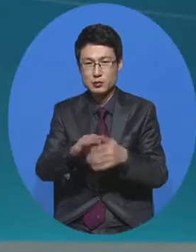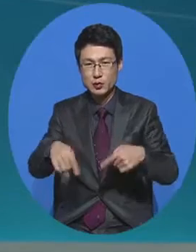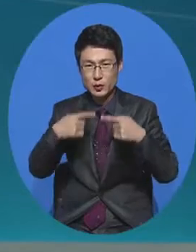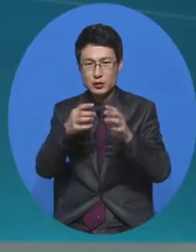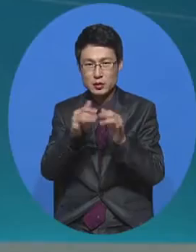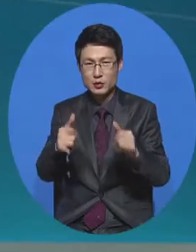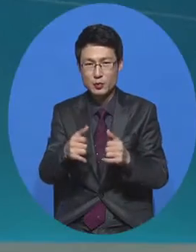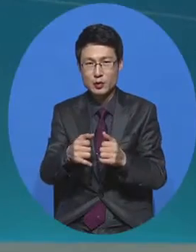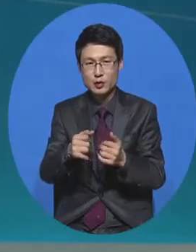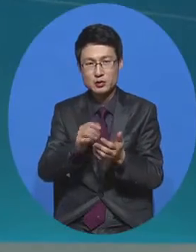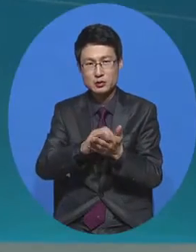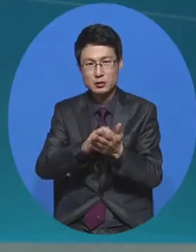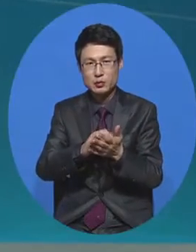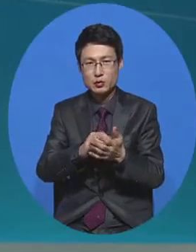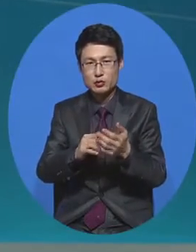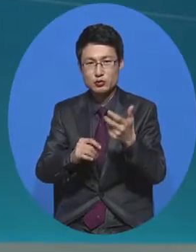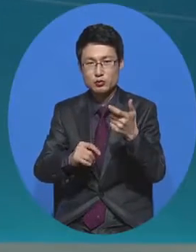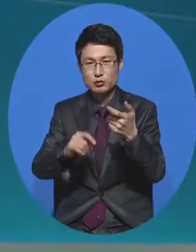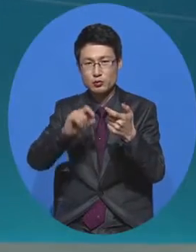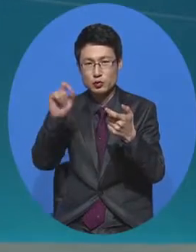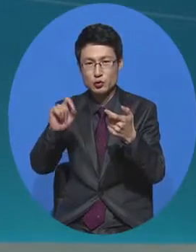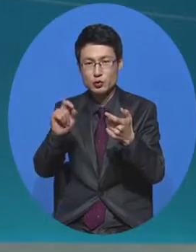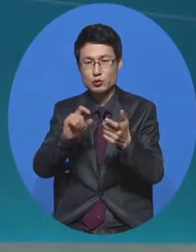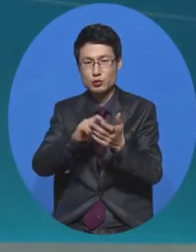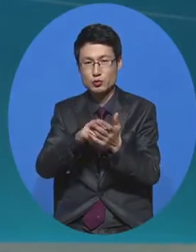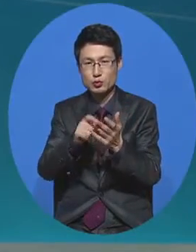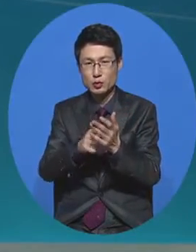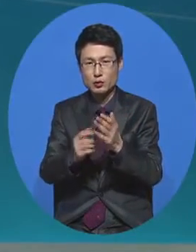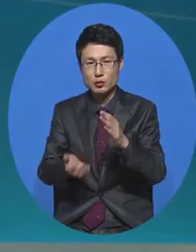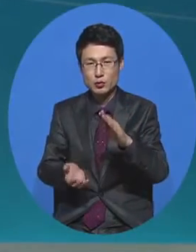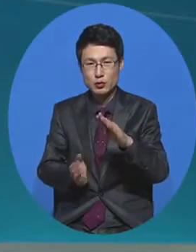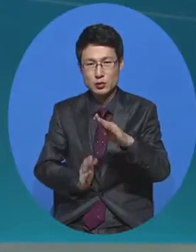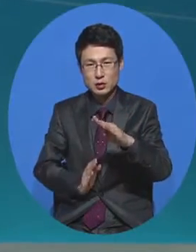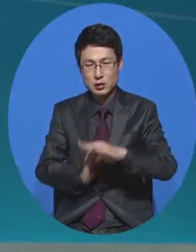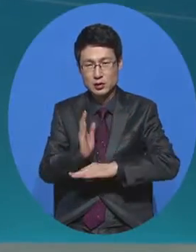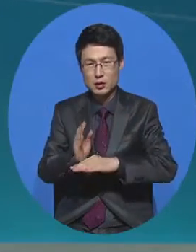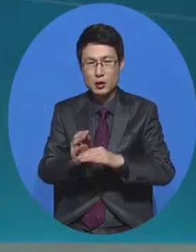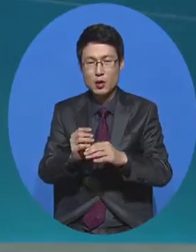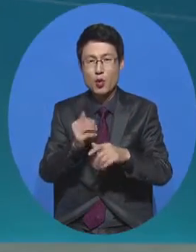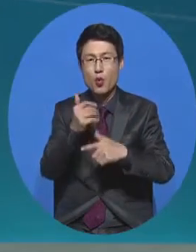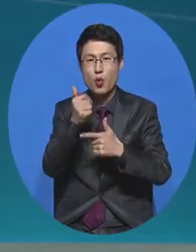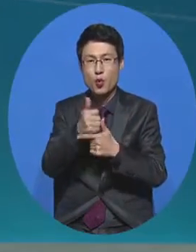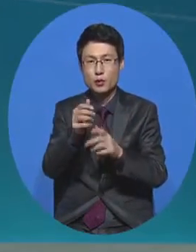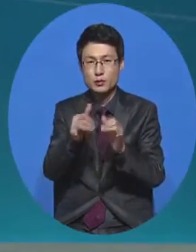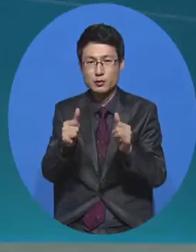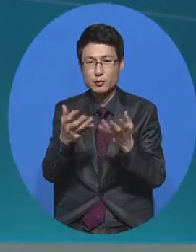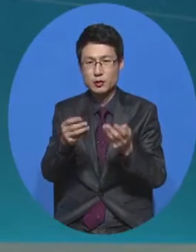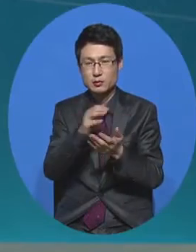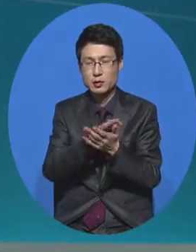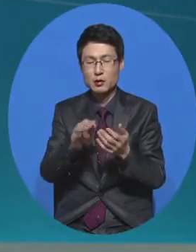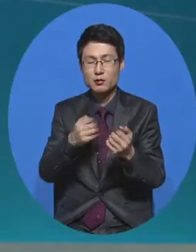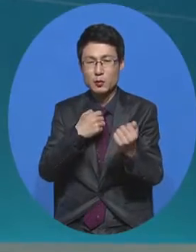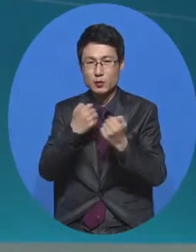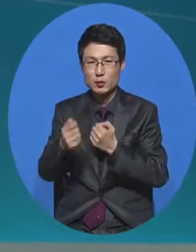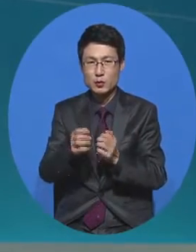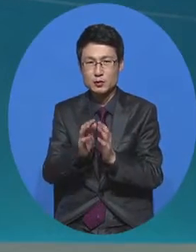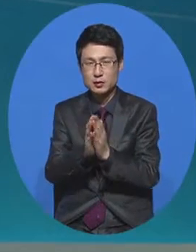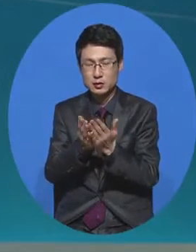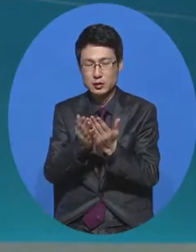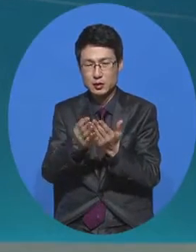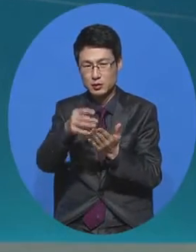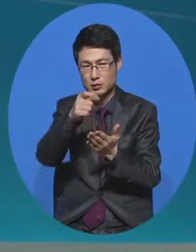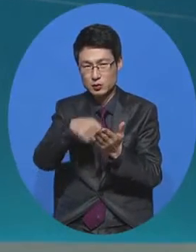숫자는 약 60% 가 넘을 정도로 호남이 차지하고 있는 비중이 높습니다 아니니 그럼에도 불구하고 교과서